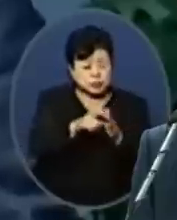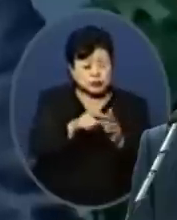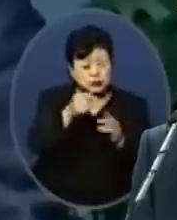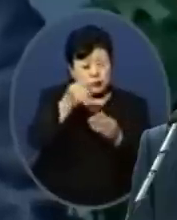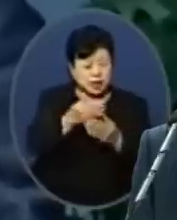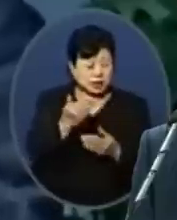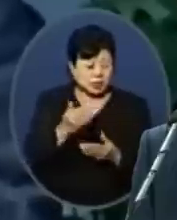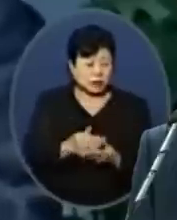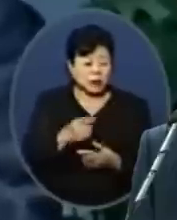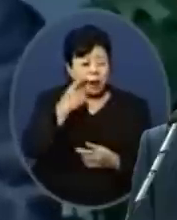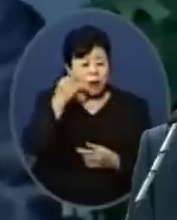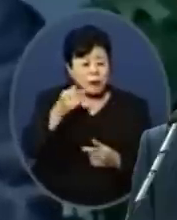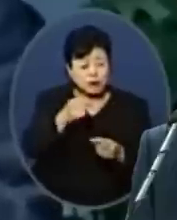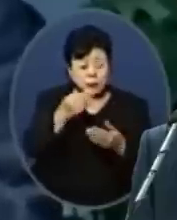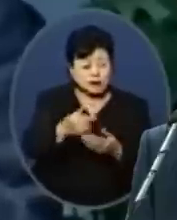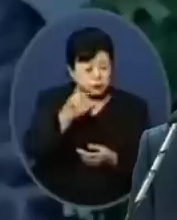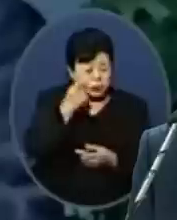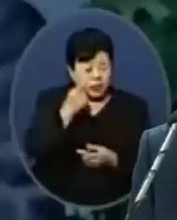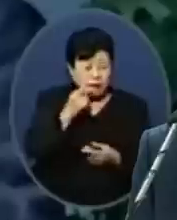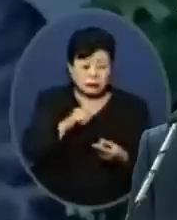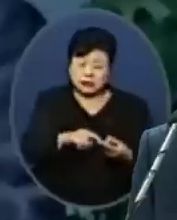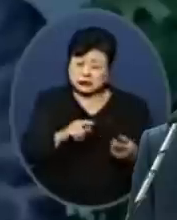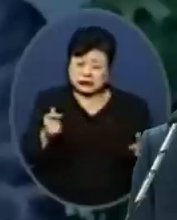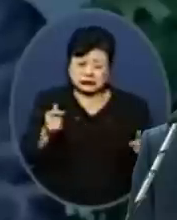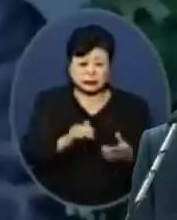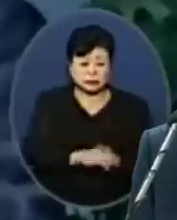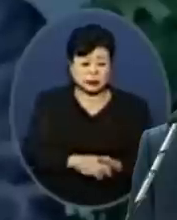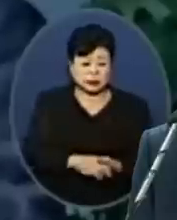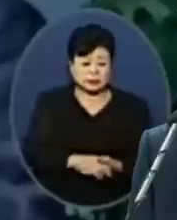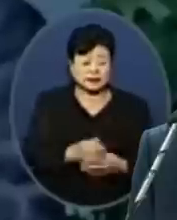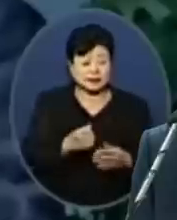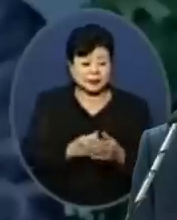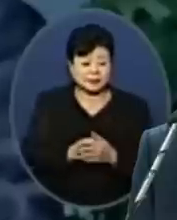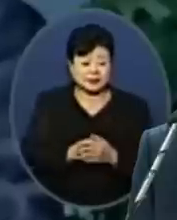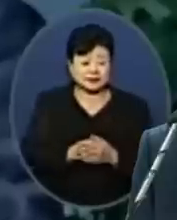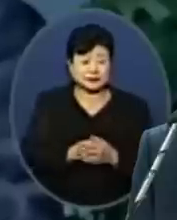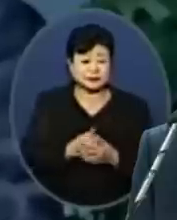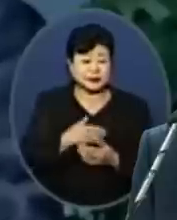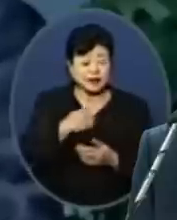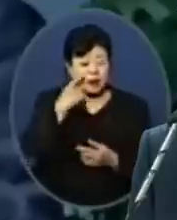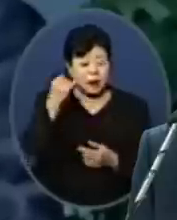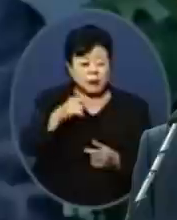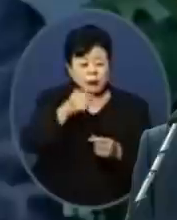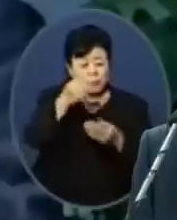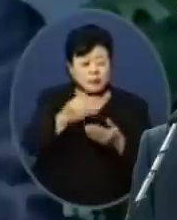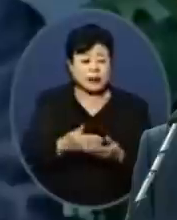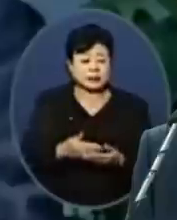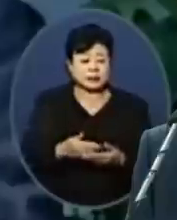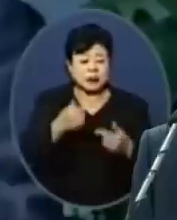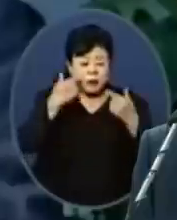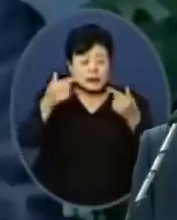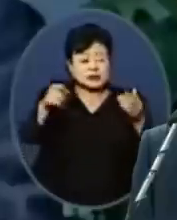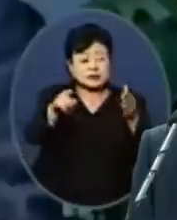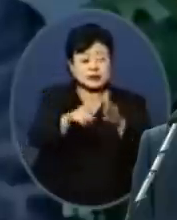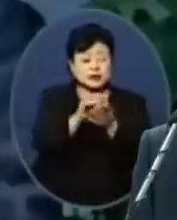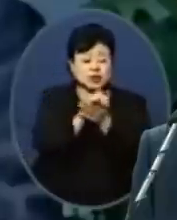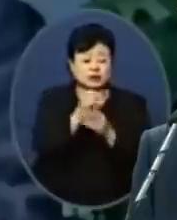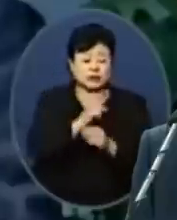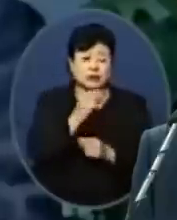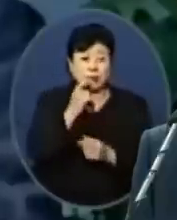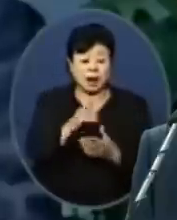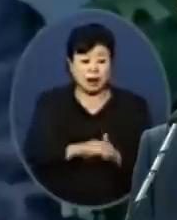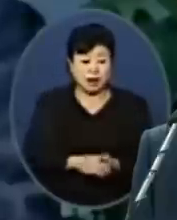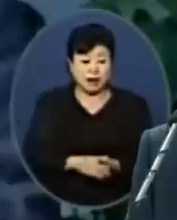구원을 받고 어머니는 구원을 못 받다면 안 되는 것이 아닙니까? 그러므로 나는 어머니가 구원받을 줄 확실히 믿고 기도를 한다고